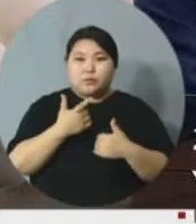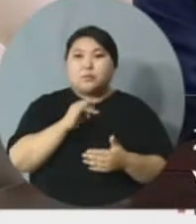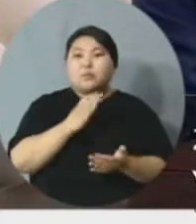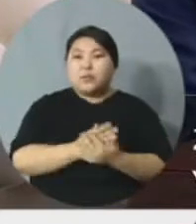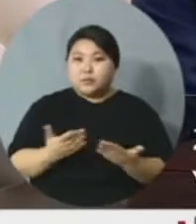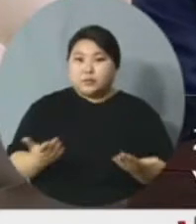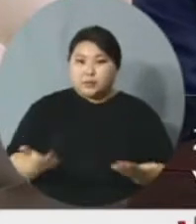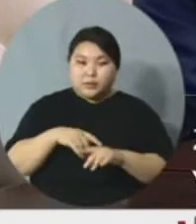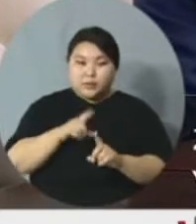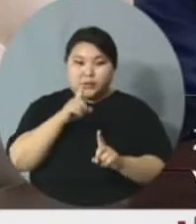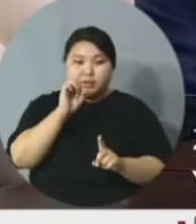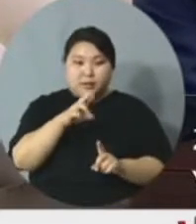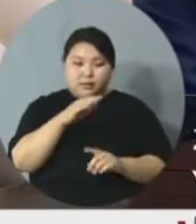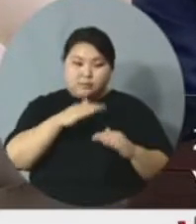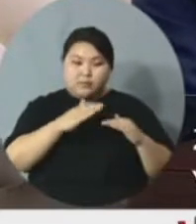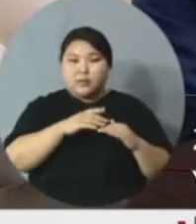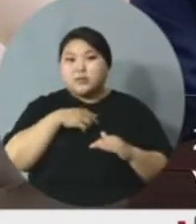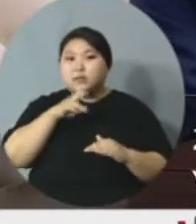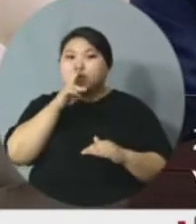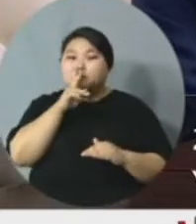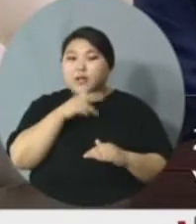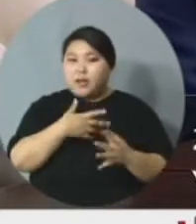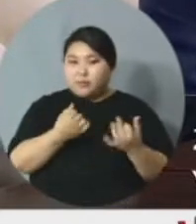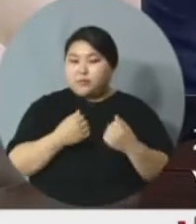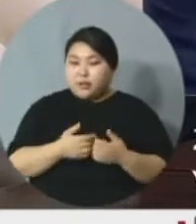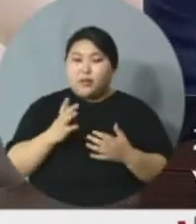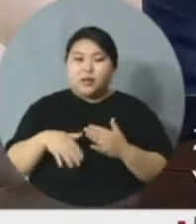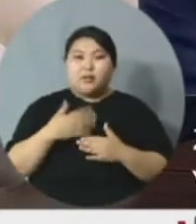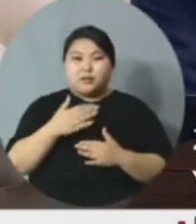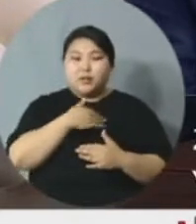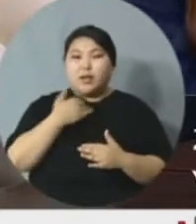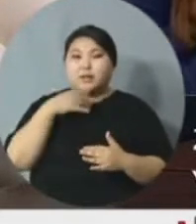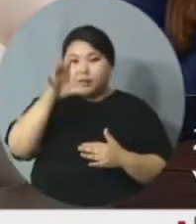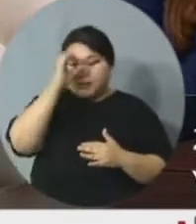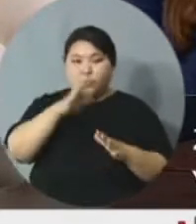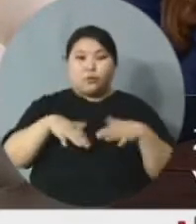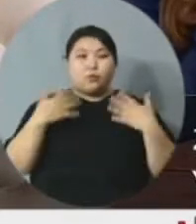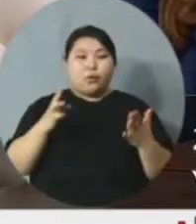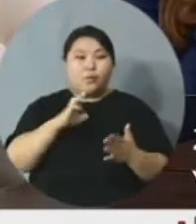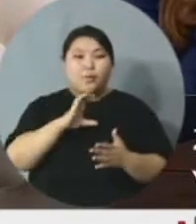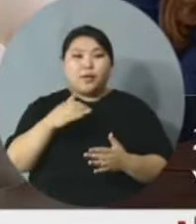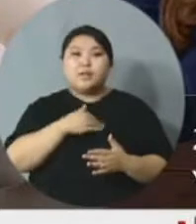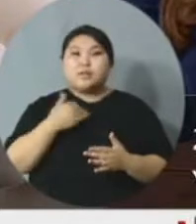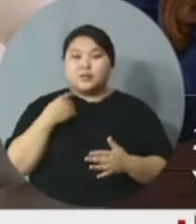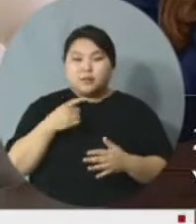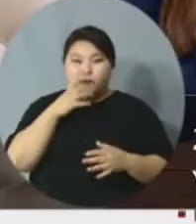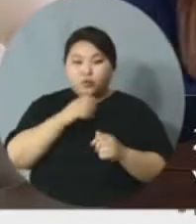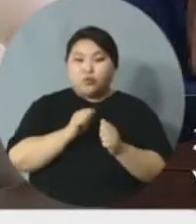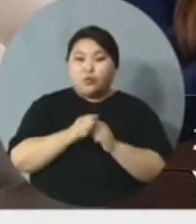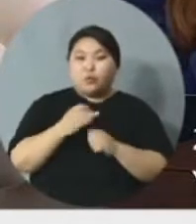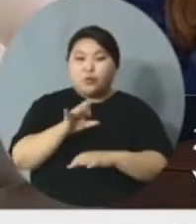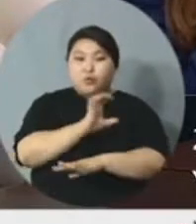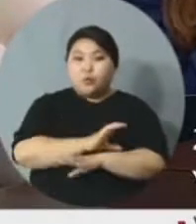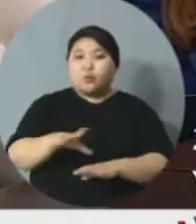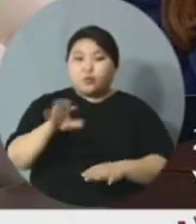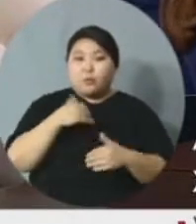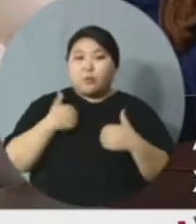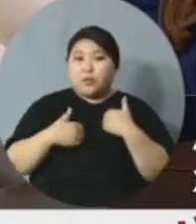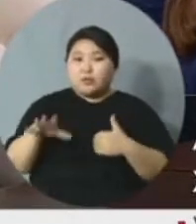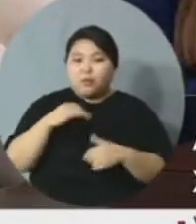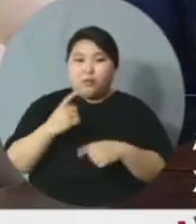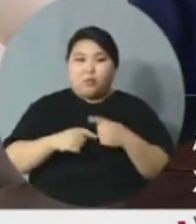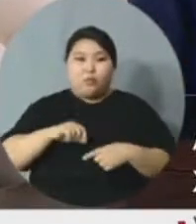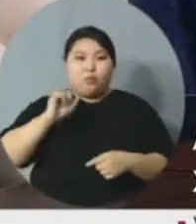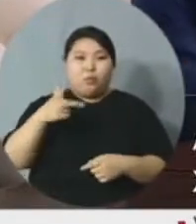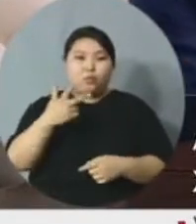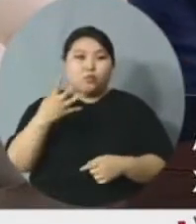өндөр сайн явж байгаа цалин авч идэв. А дараг сайдны одоо том компани эзэтийн одоо төвдөө сургуулийн багш нарын